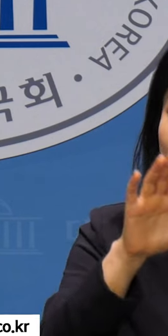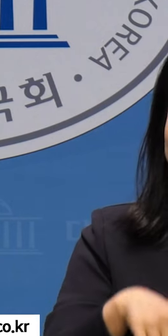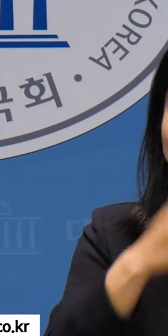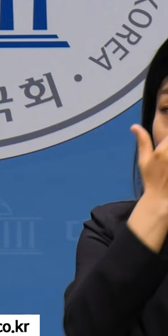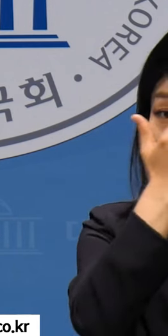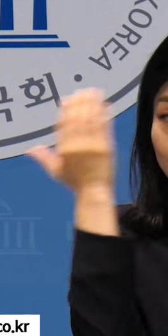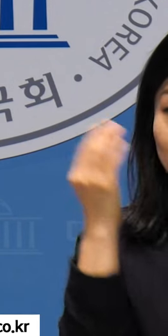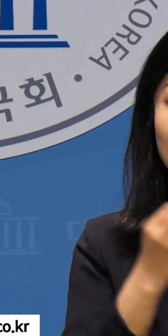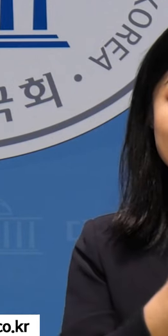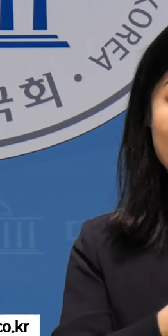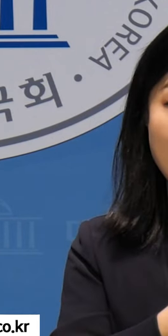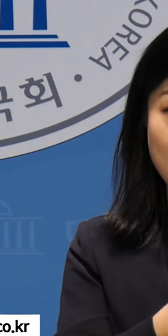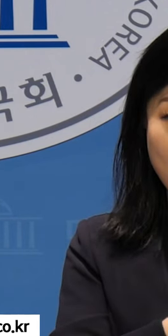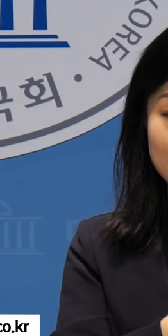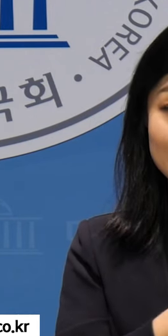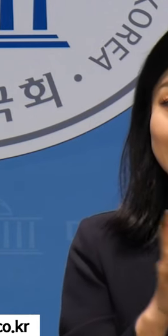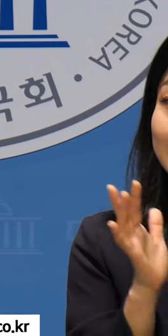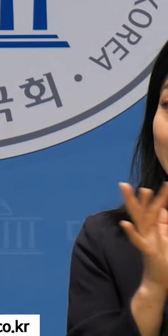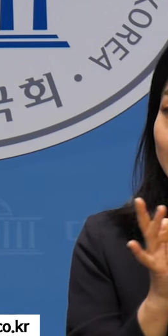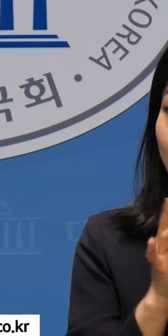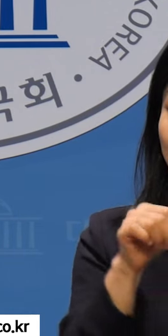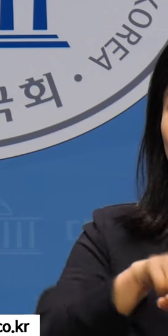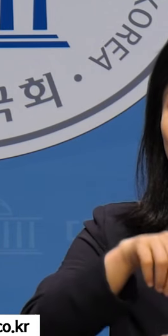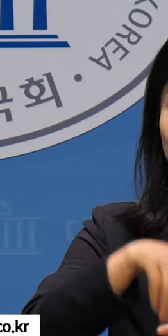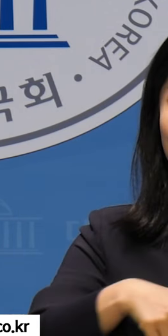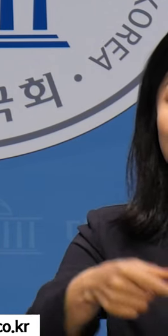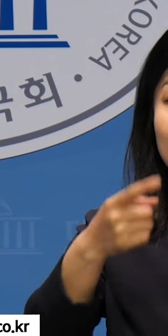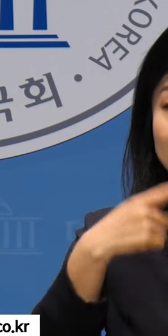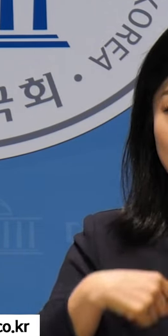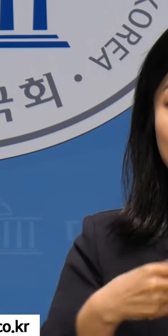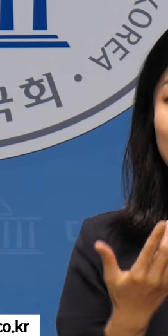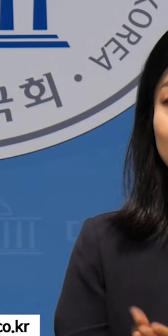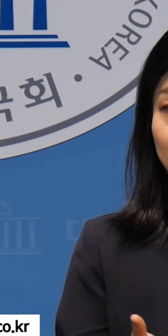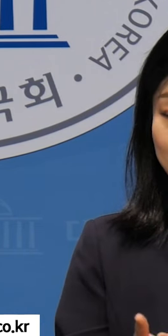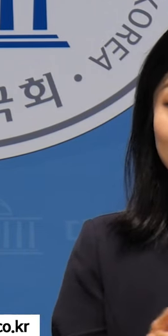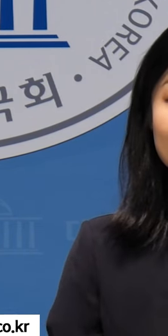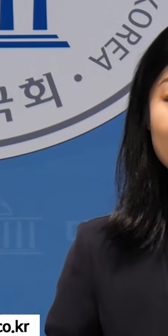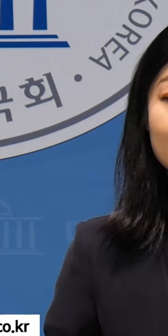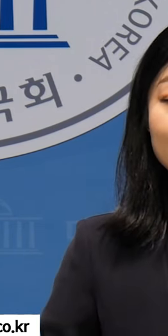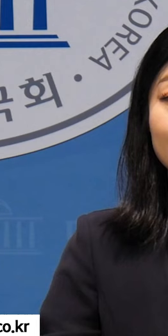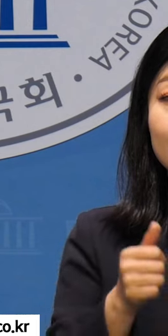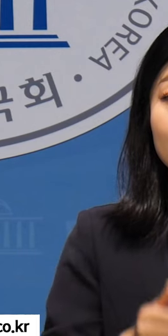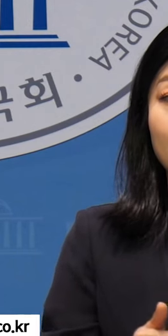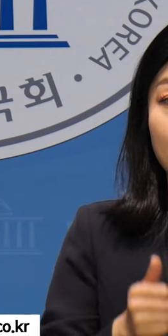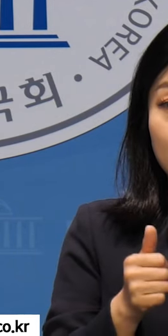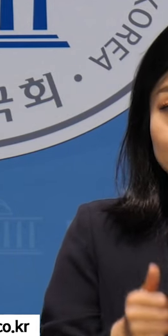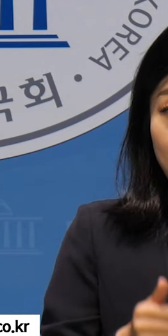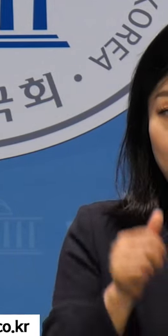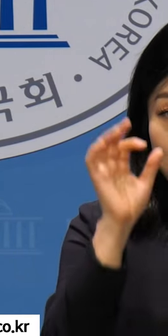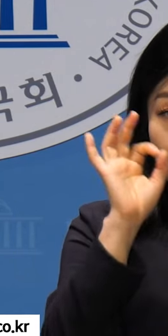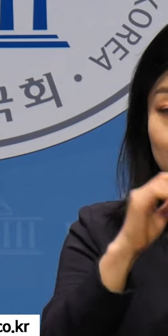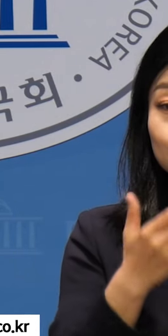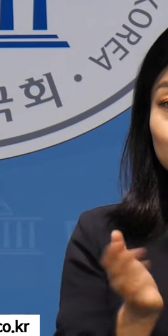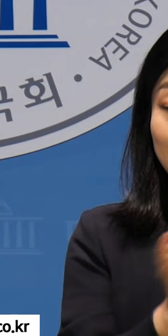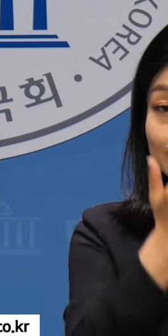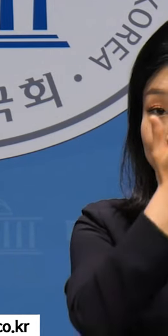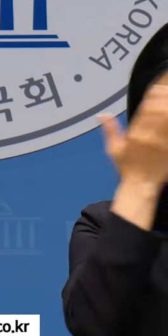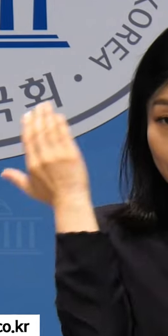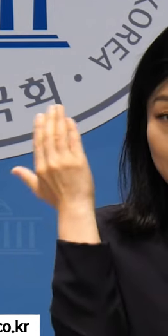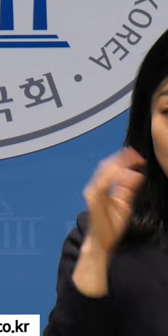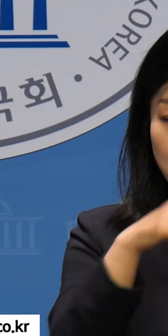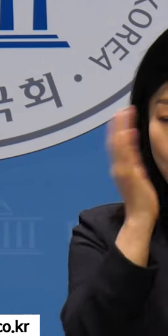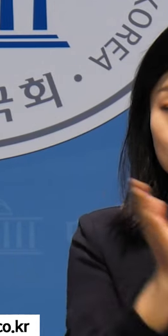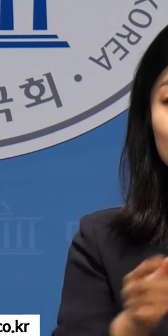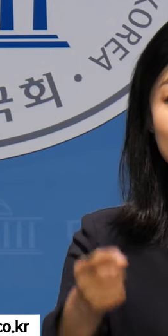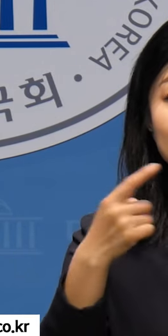모든 청년 당원들이 온라인으로 투표할 수 있게끔 하여 이번 경선이 우리 더불어민주당 청년들이